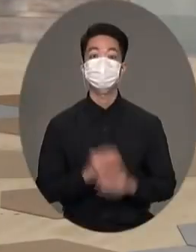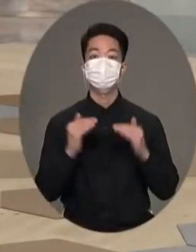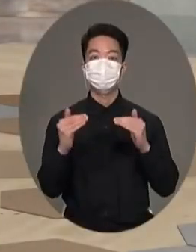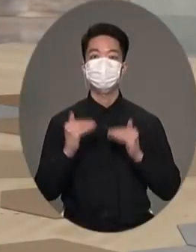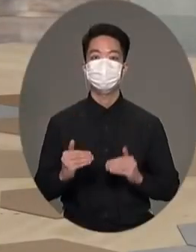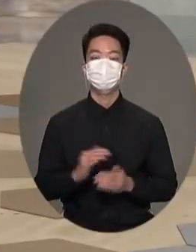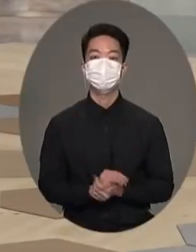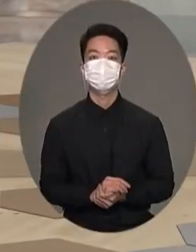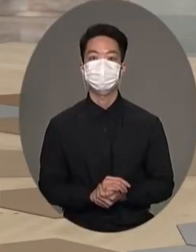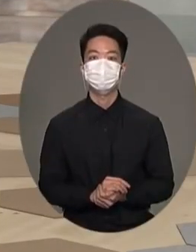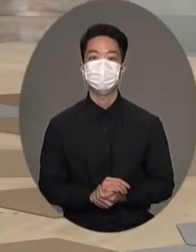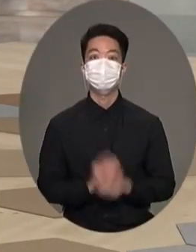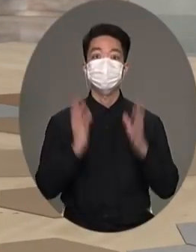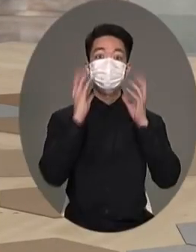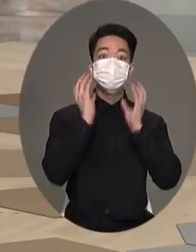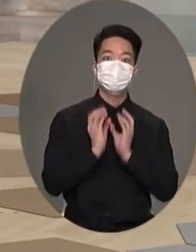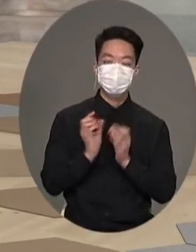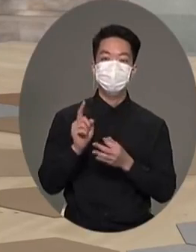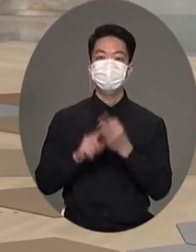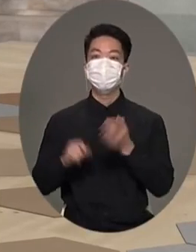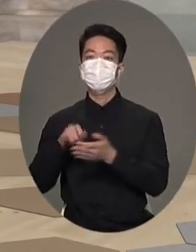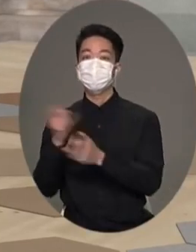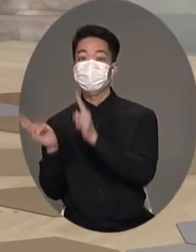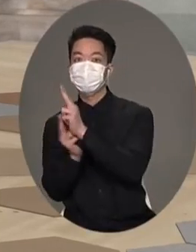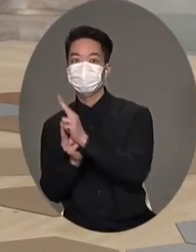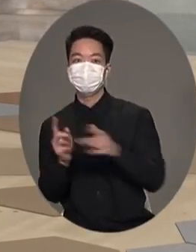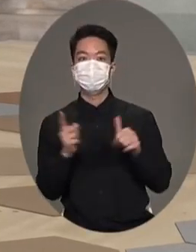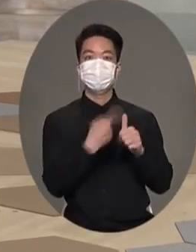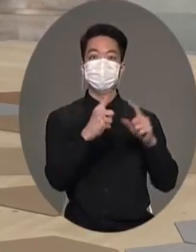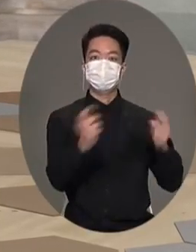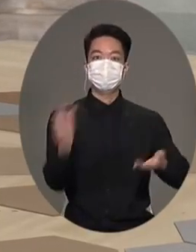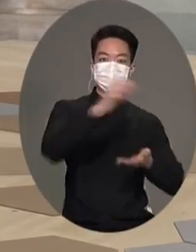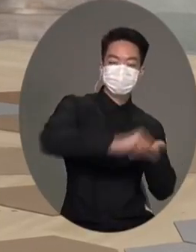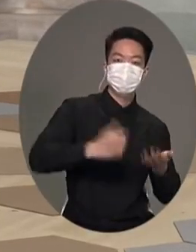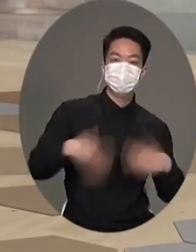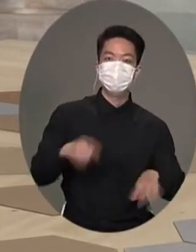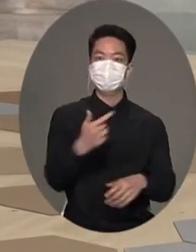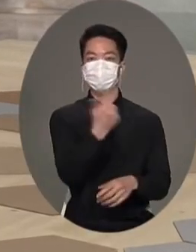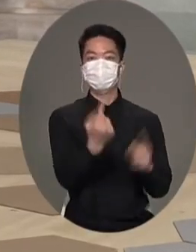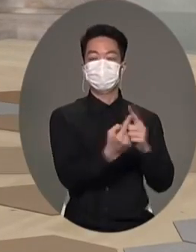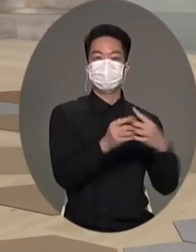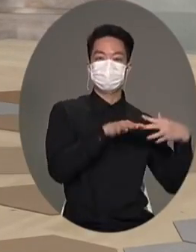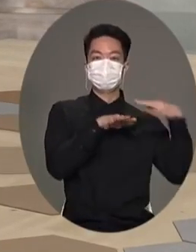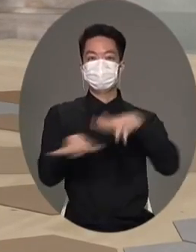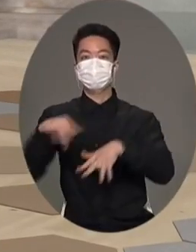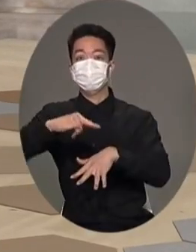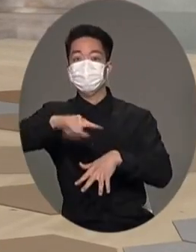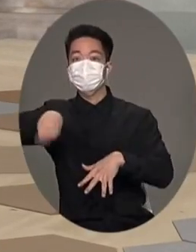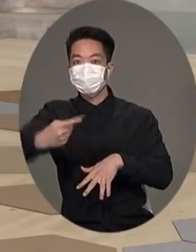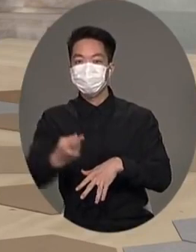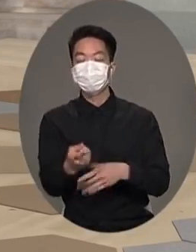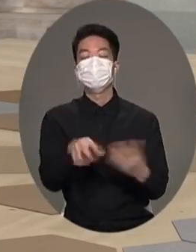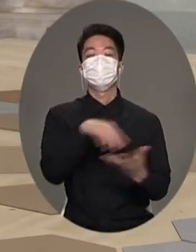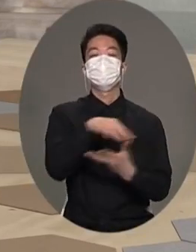看看其他重點新聞。阿富汗塔利班佔領首都喀布爾後，大批民眾湧到機場，引發混